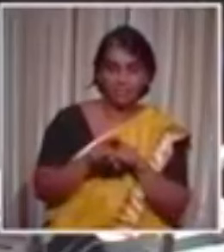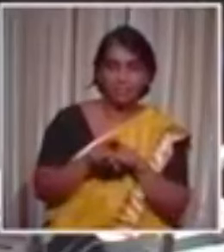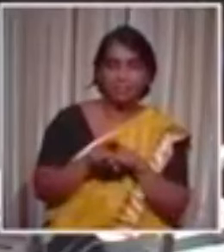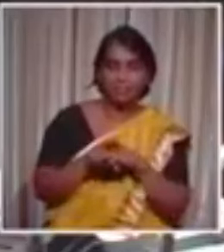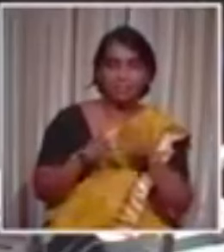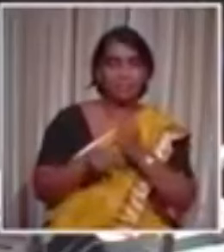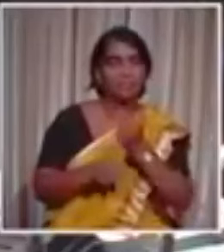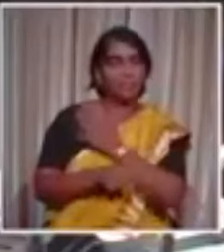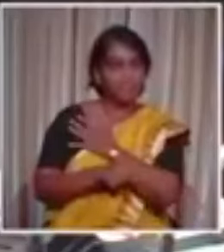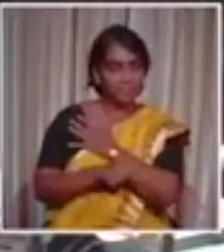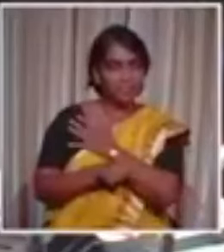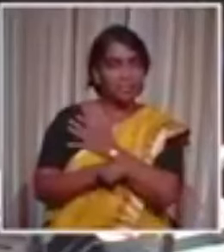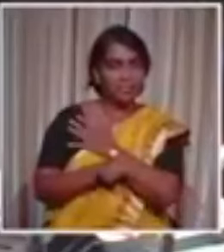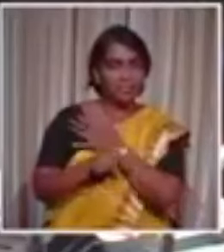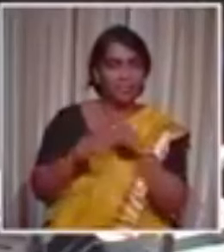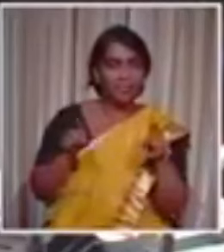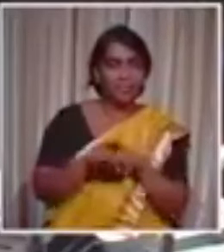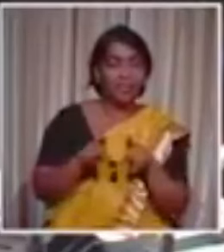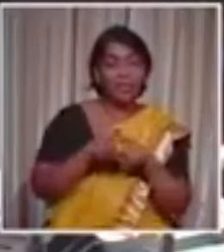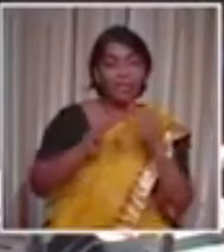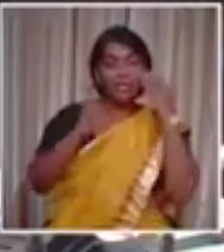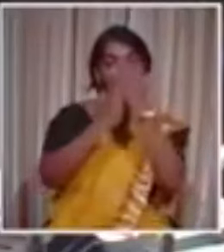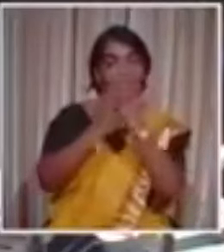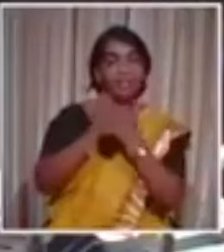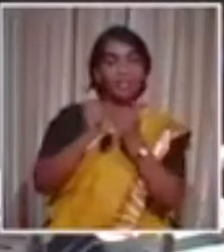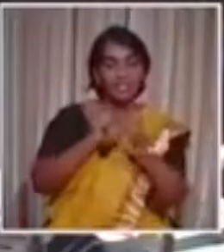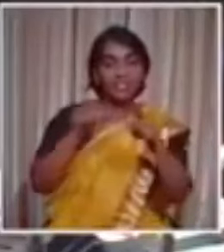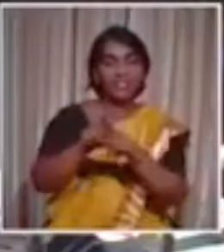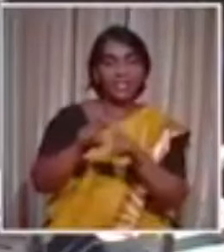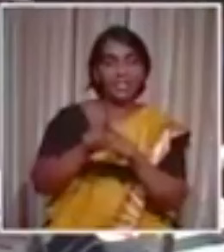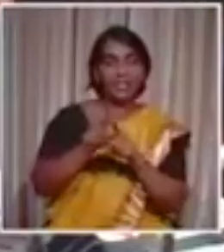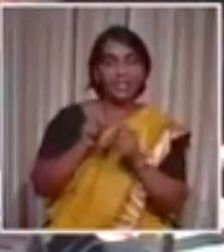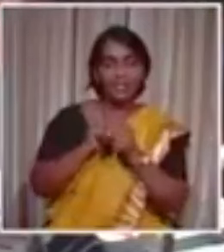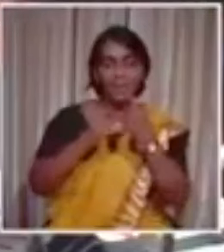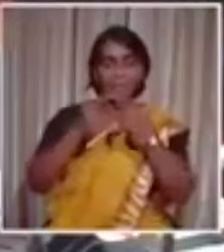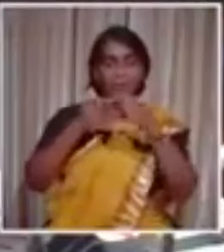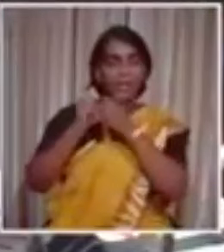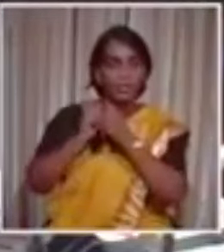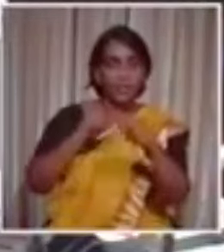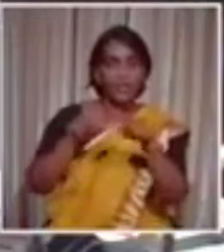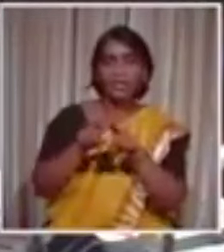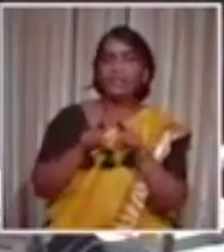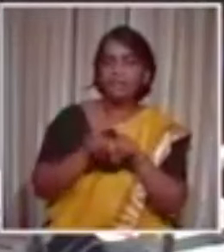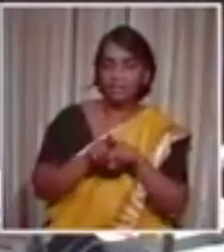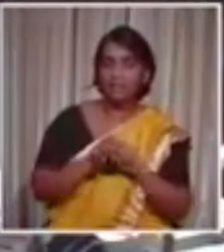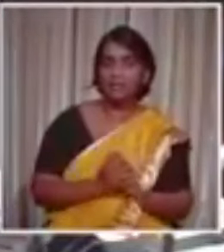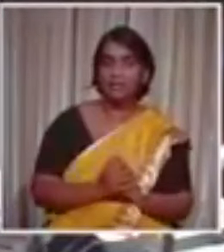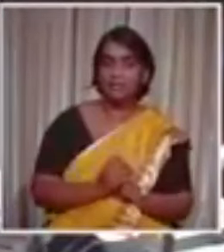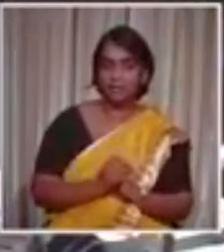paksh mahatma waradda gatu tanda tamai veradi upade sukur hitiya. Kuskar mante tanda upade sduna dostar gini, onna